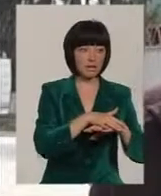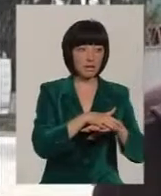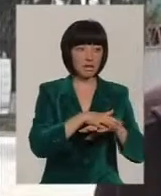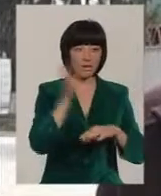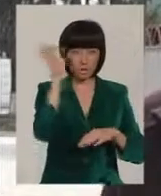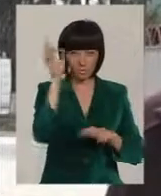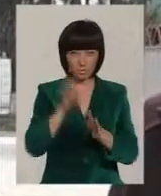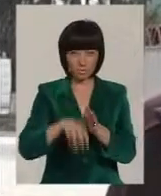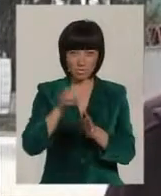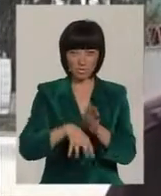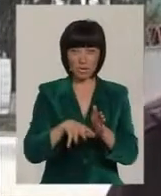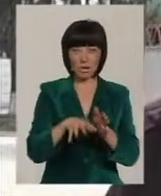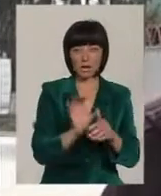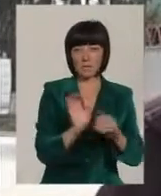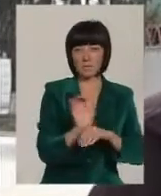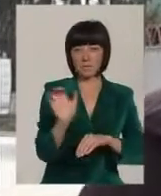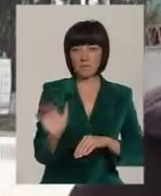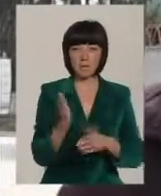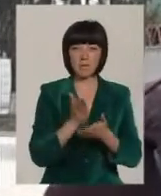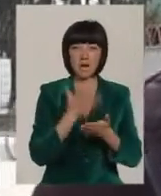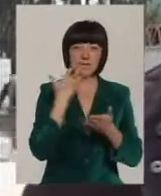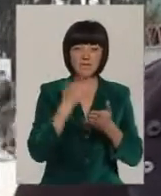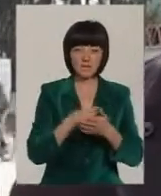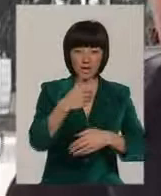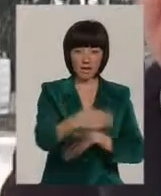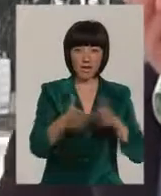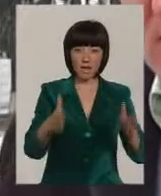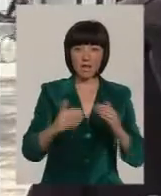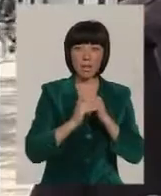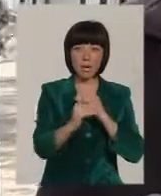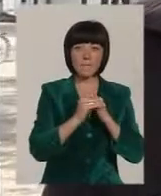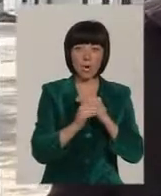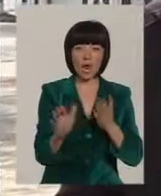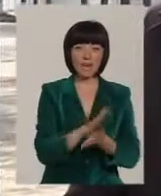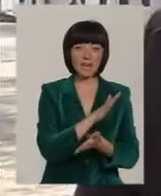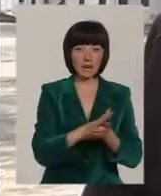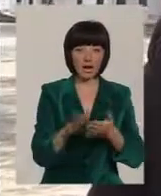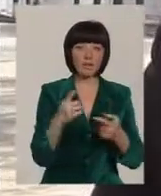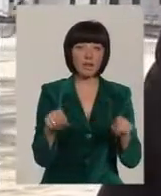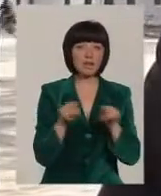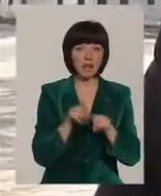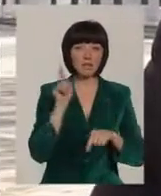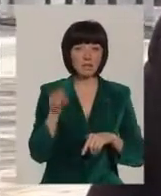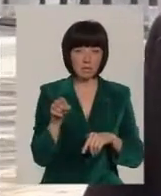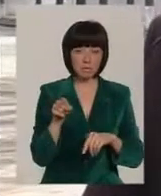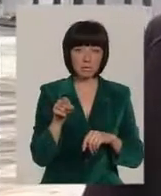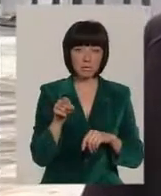води, збирається, воно перекачує, має свій відстійник на полях фільтрації, і воно там